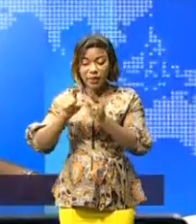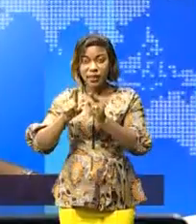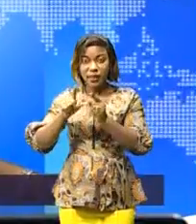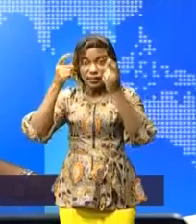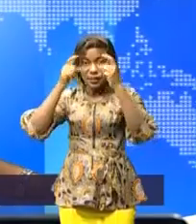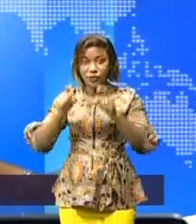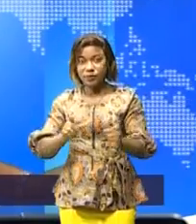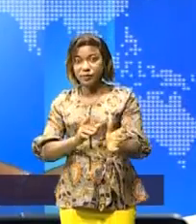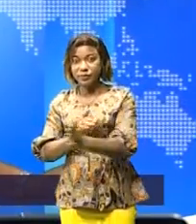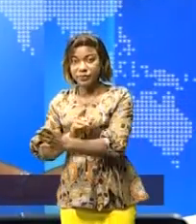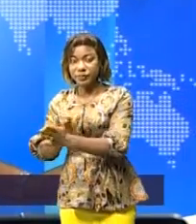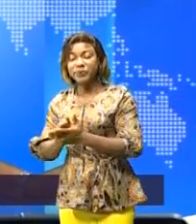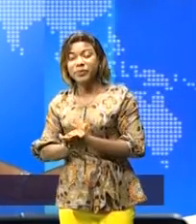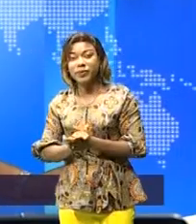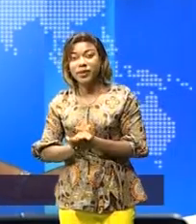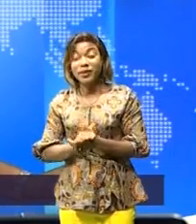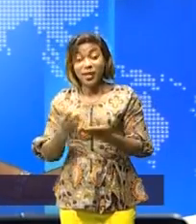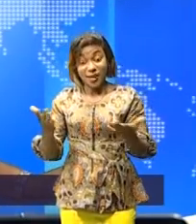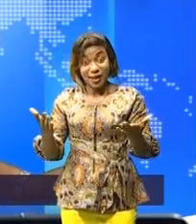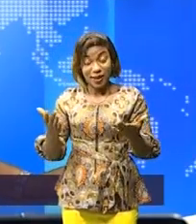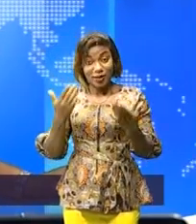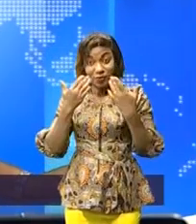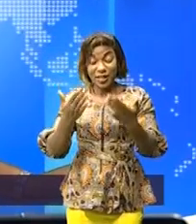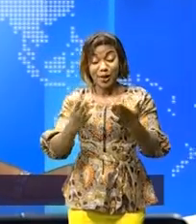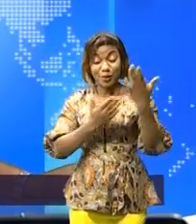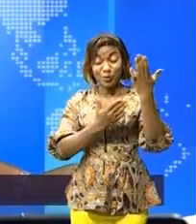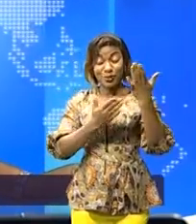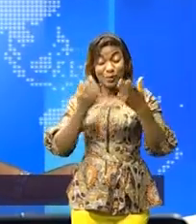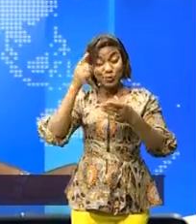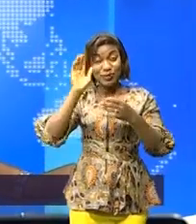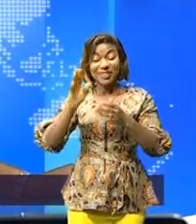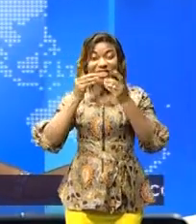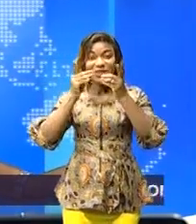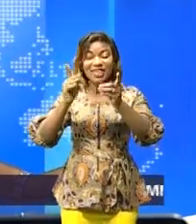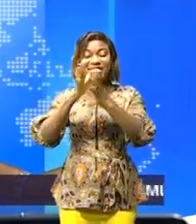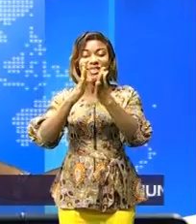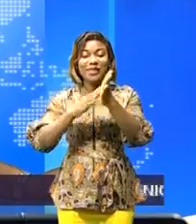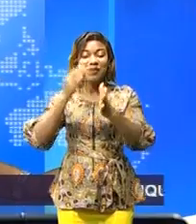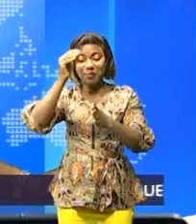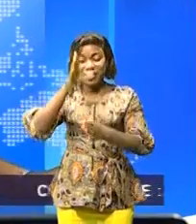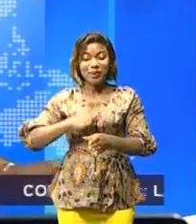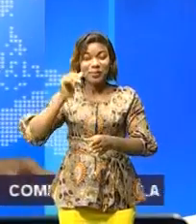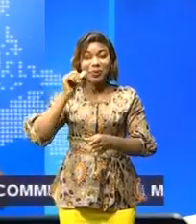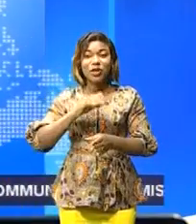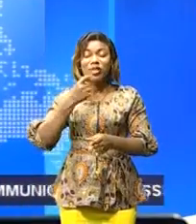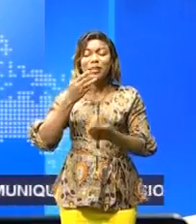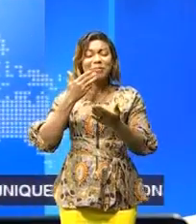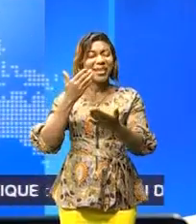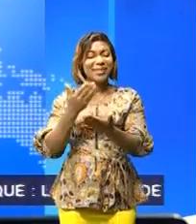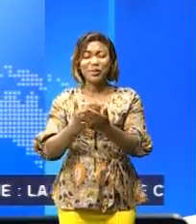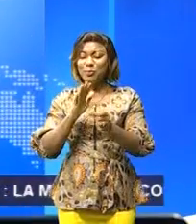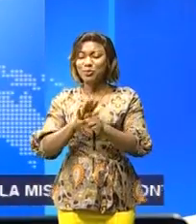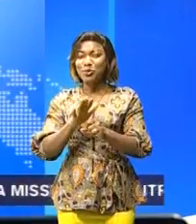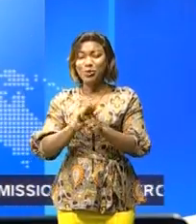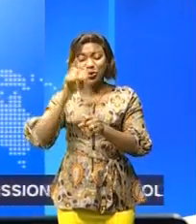prises. C'était donc l'essentiel de l'actualité de ces 19h. Mesdames et messieurs, nous vous disons merci de